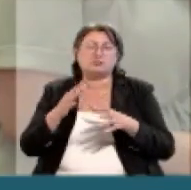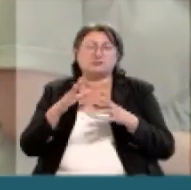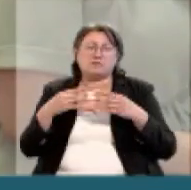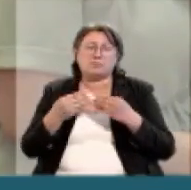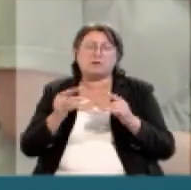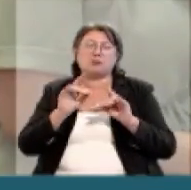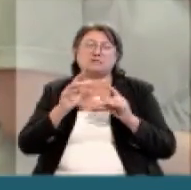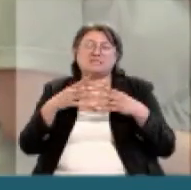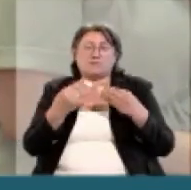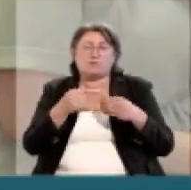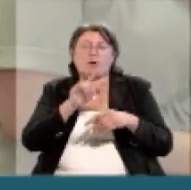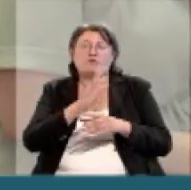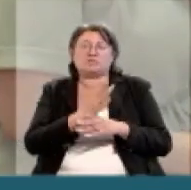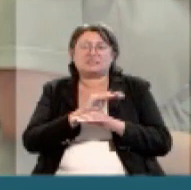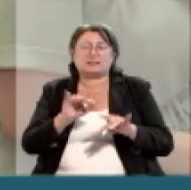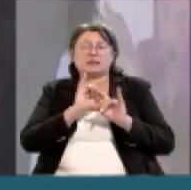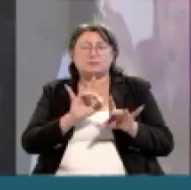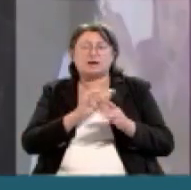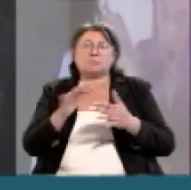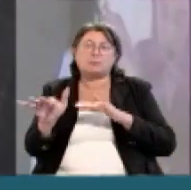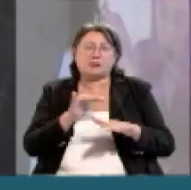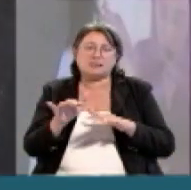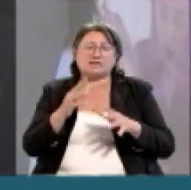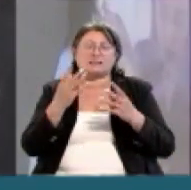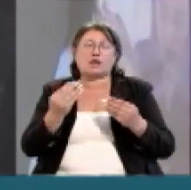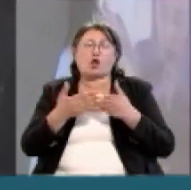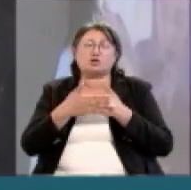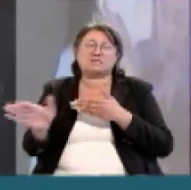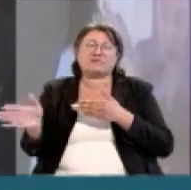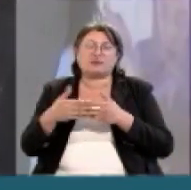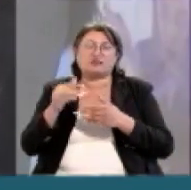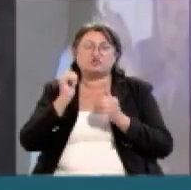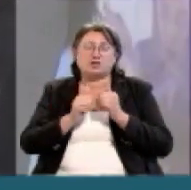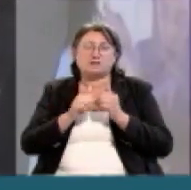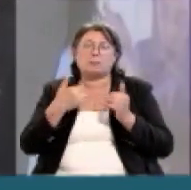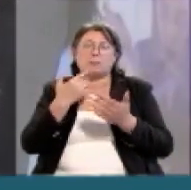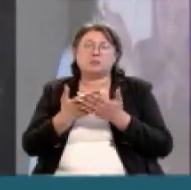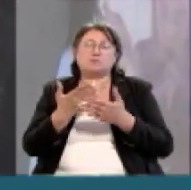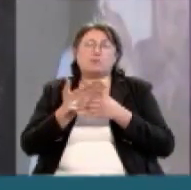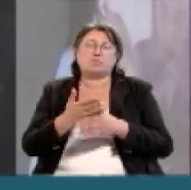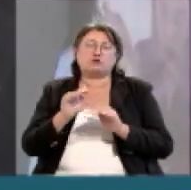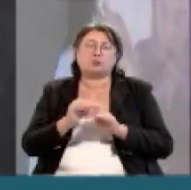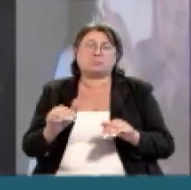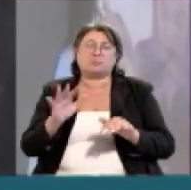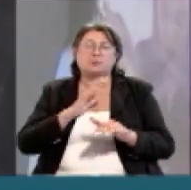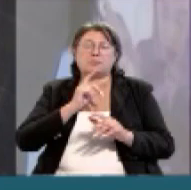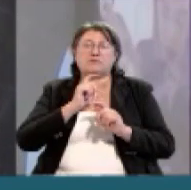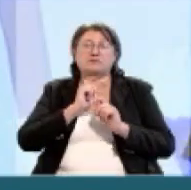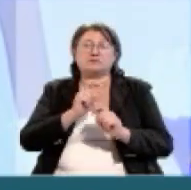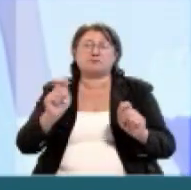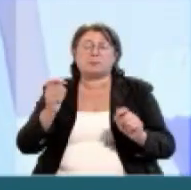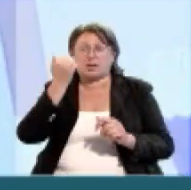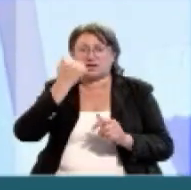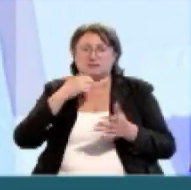жүргізу бойынша түрлі іс-шараларды өткізеді. Ал ашық есік күні аясында балаларға көмек көрсететін жеке ұйымдарға алғыс хаттар табысталып,